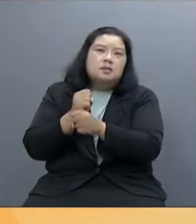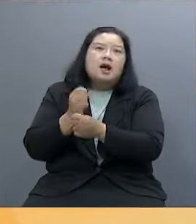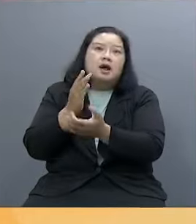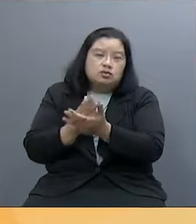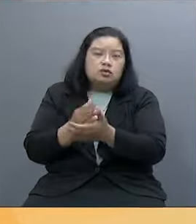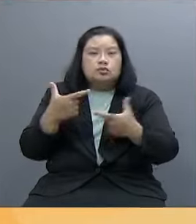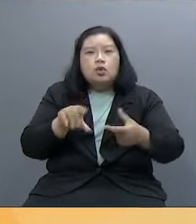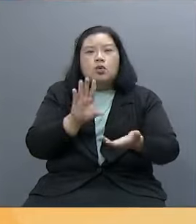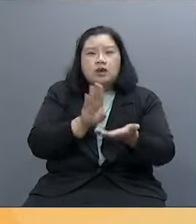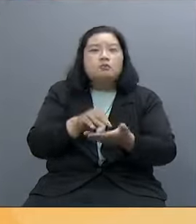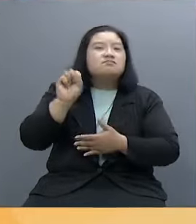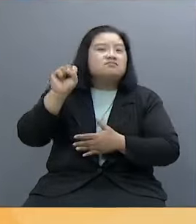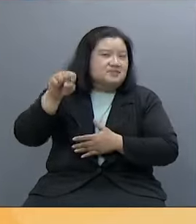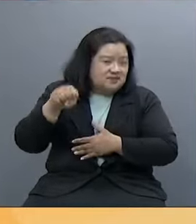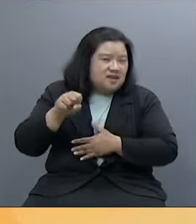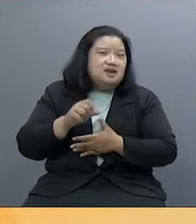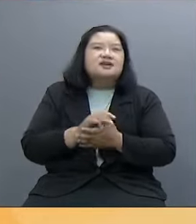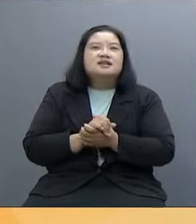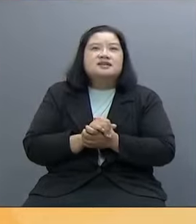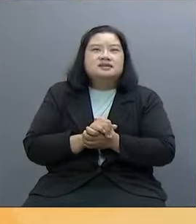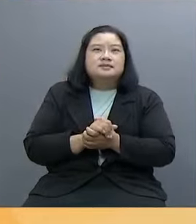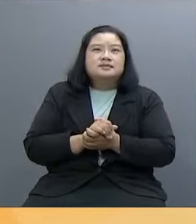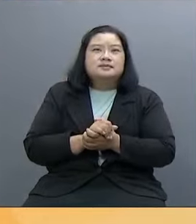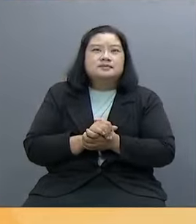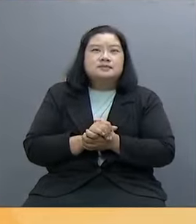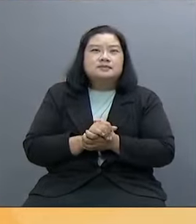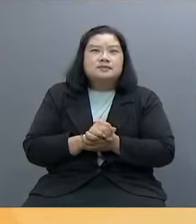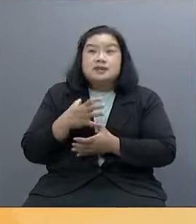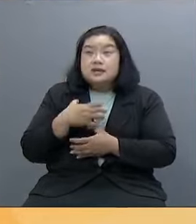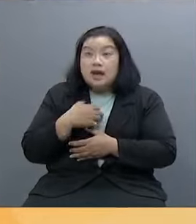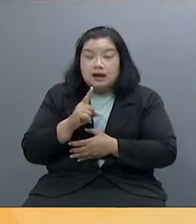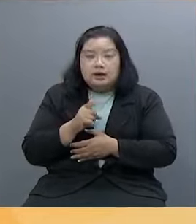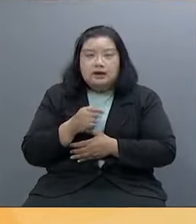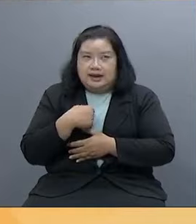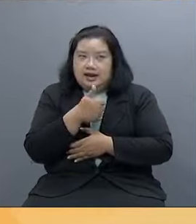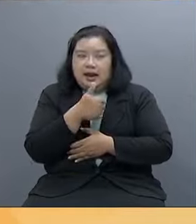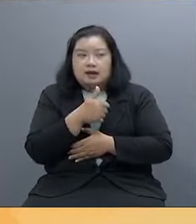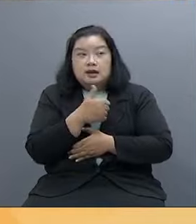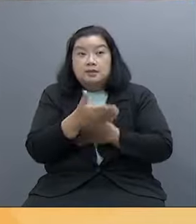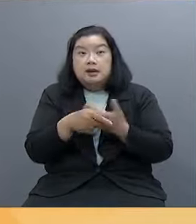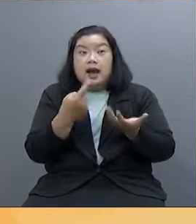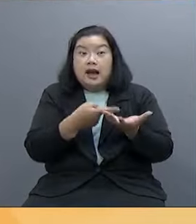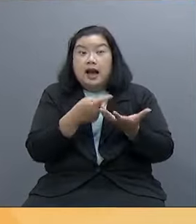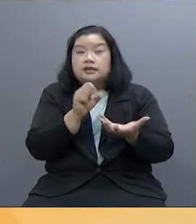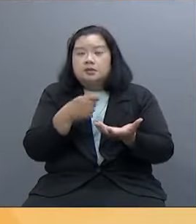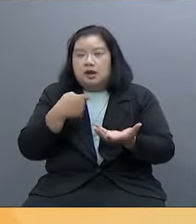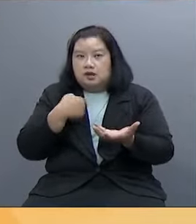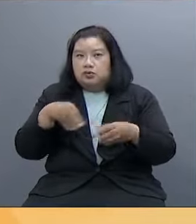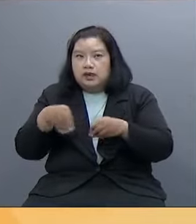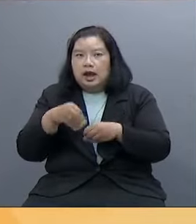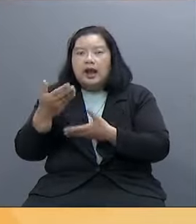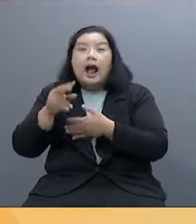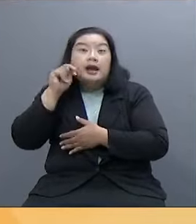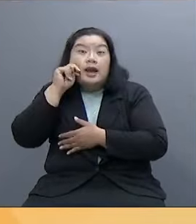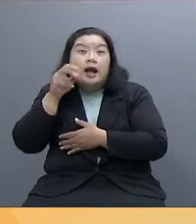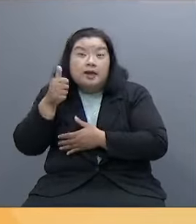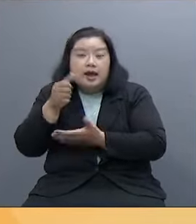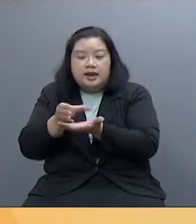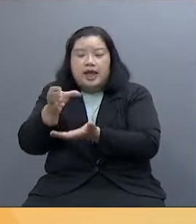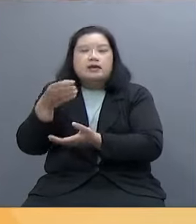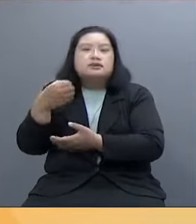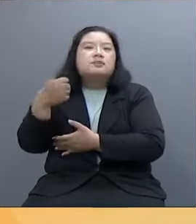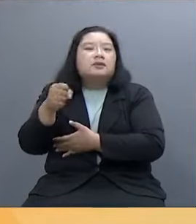ว้ไง เดี๋ยวพีนไปอยู่ข้างๆร้านพี่หยุย ไข่น้ำ เติมน้ำ อ่ะโอเค ครั้งละ10บาท นี่ไง แล้วมีไวรัลนะพี่ๆเห็น